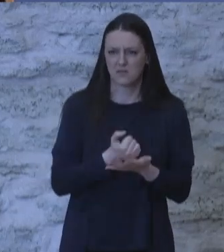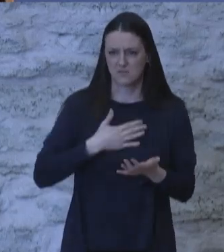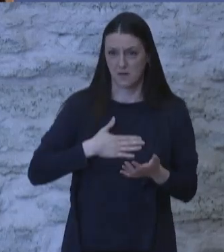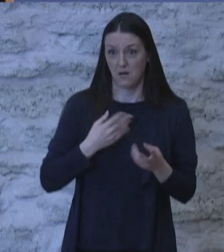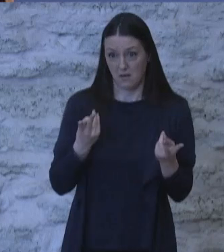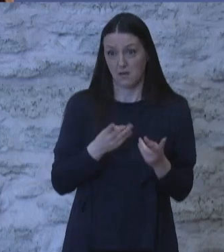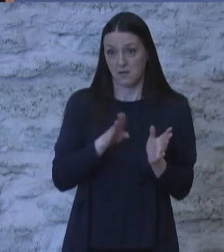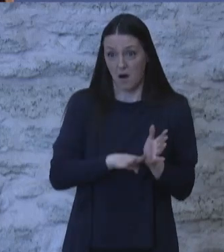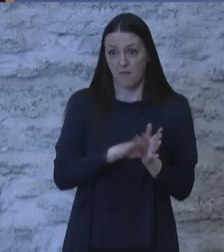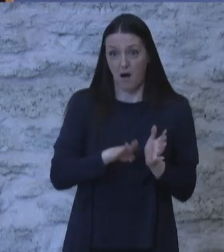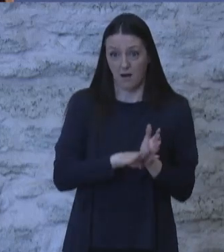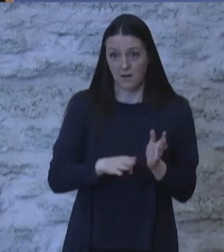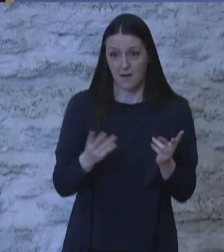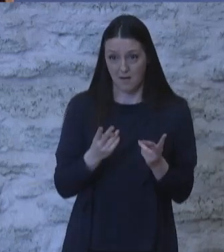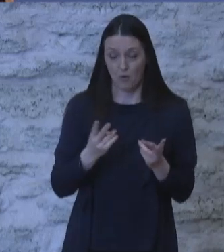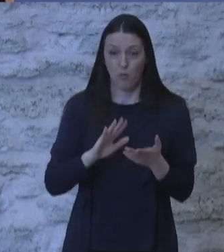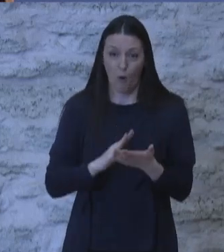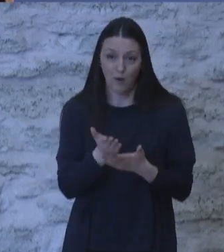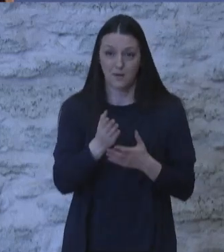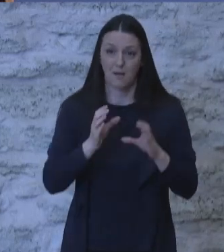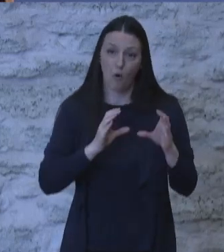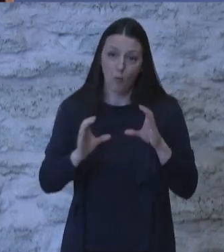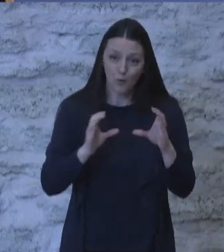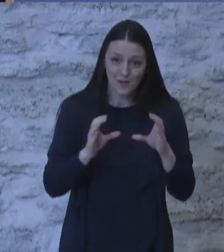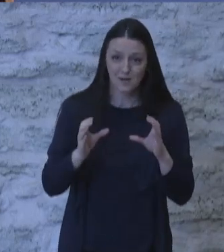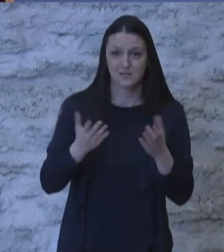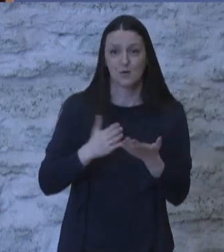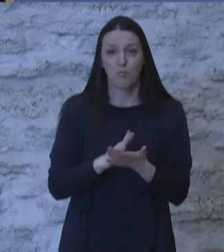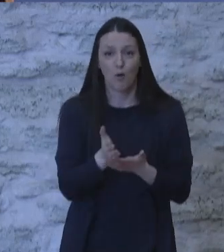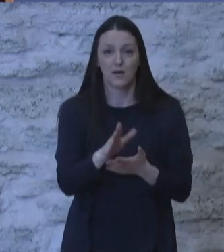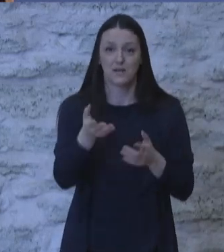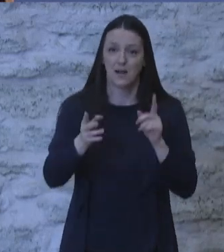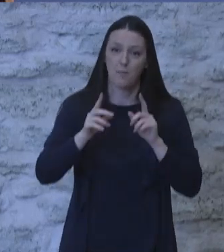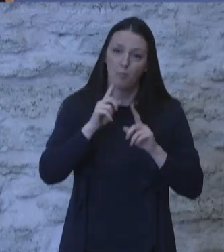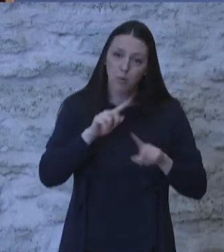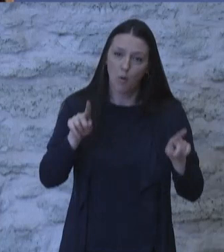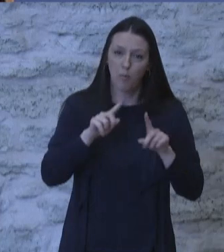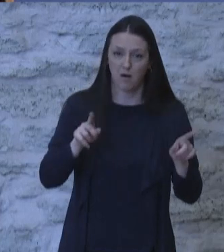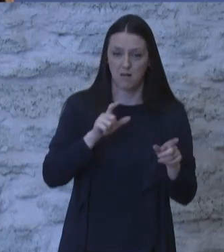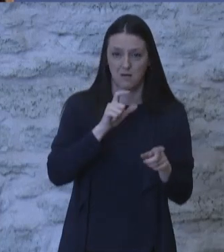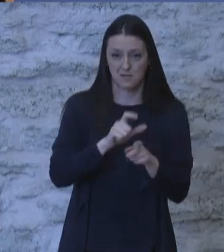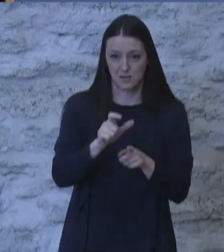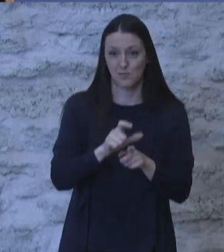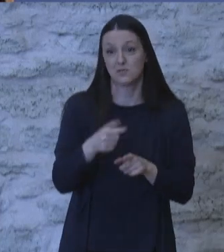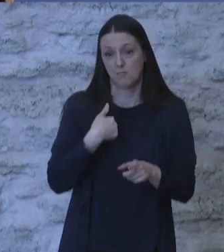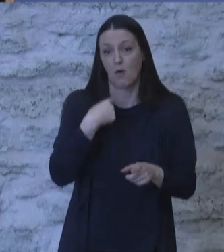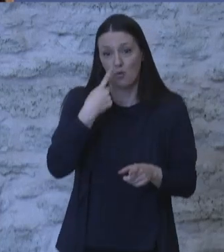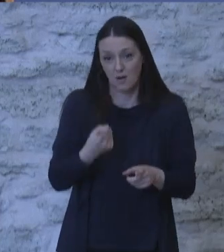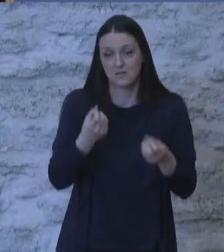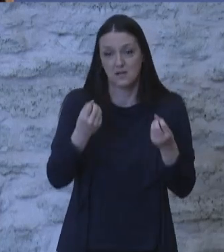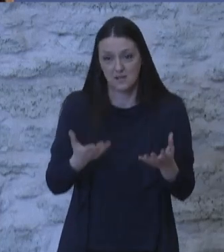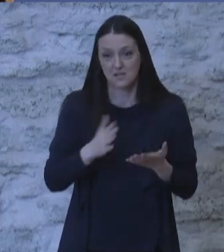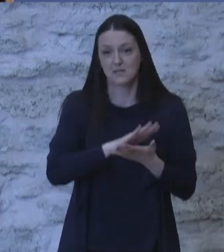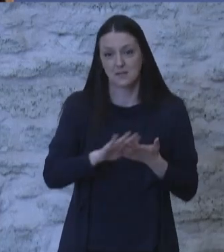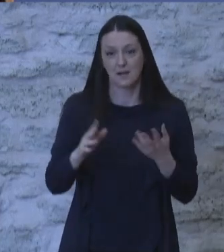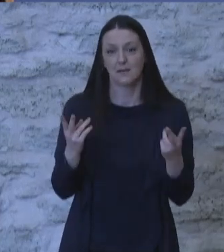tavapärane on poliitilises kommunikaatsioonis, poliitilises propagandasõnumite vahendamises, siis ma ütlesin väga selgelt